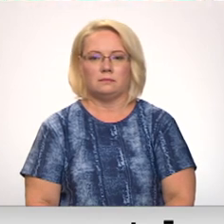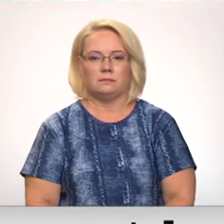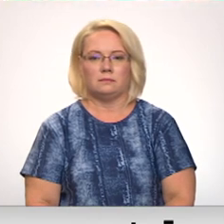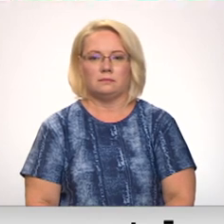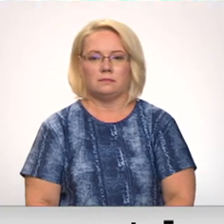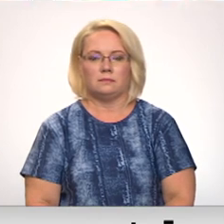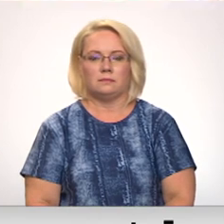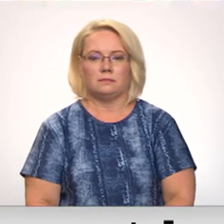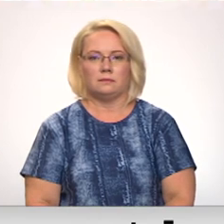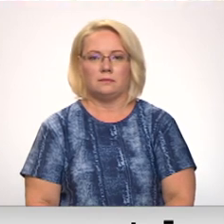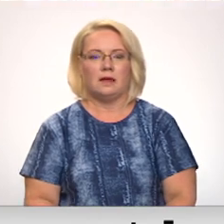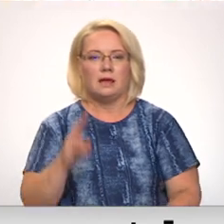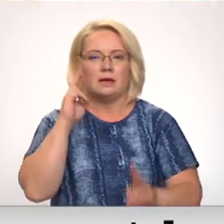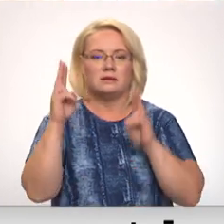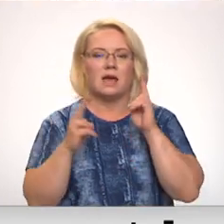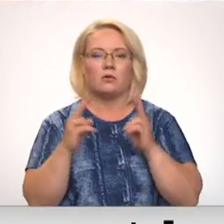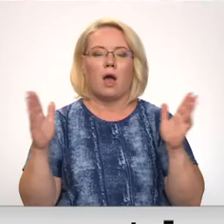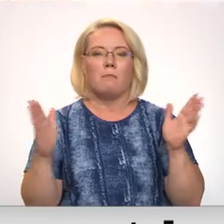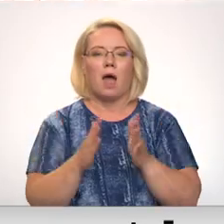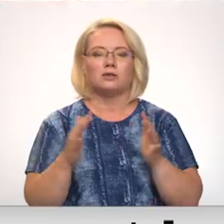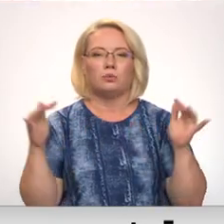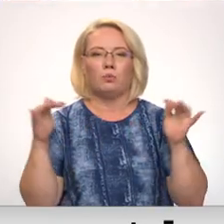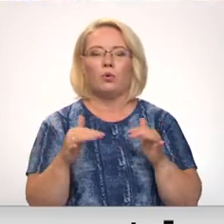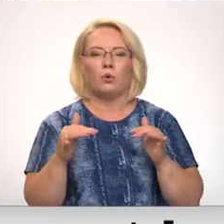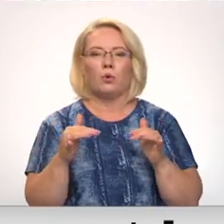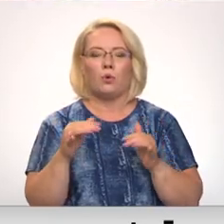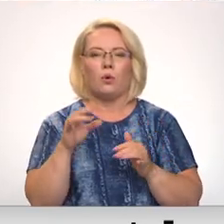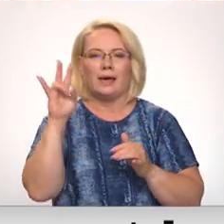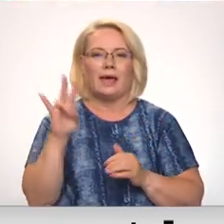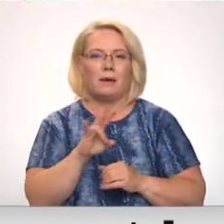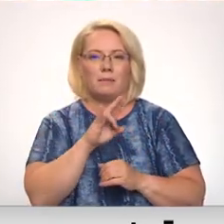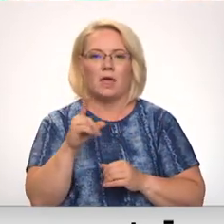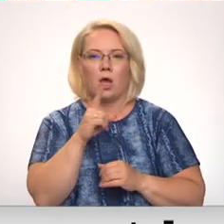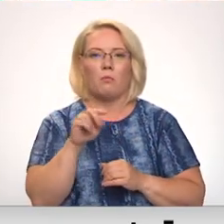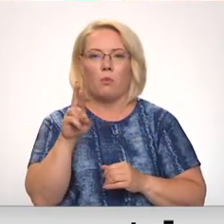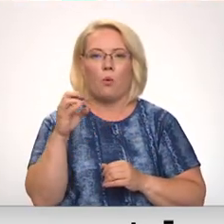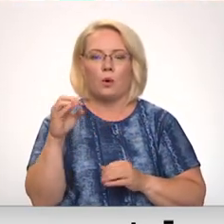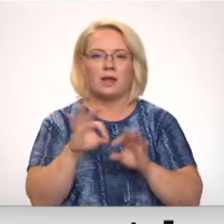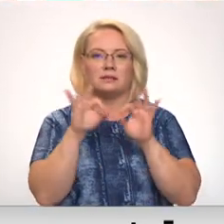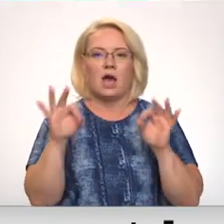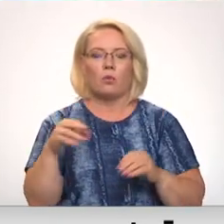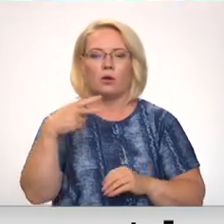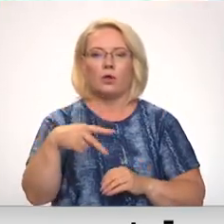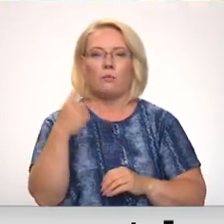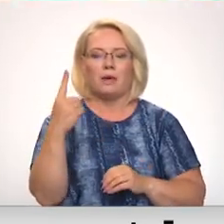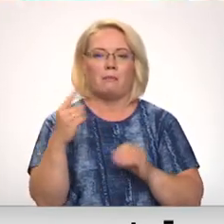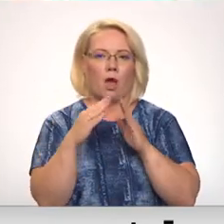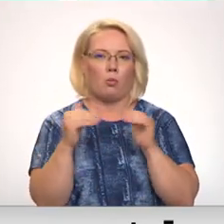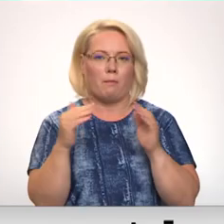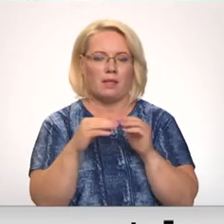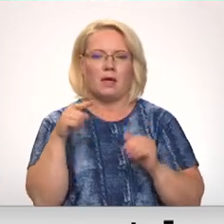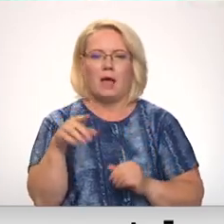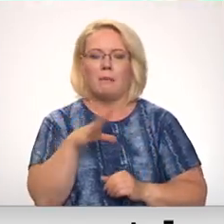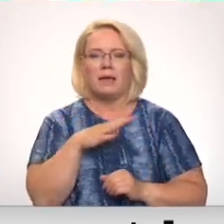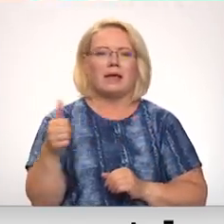zied. Skanot mazpulku himnei, Pūrē sākusies 21. Mazpulcēnu nometne. Šoreiz tā esot bijusi